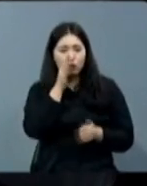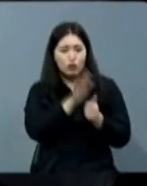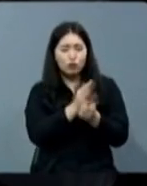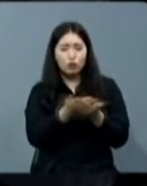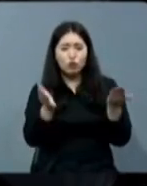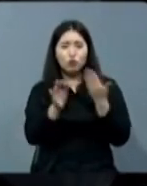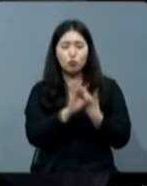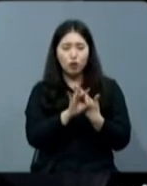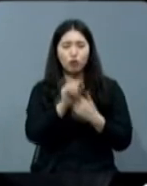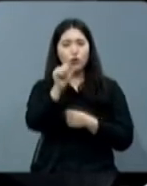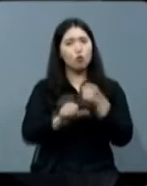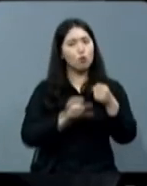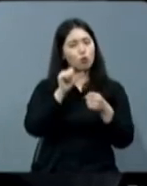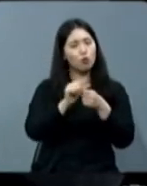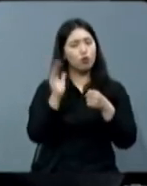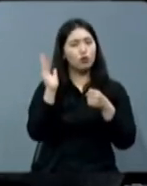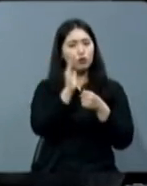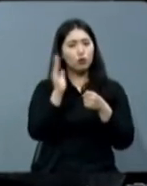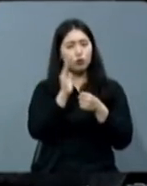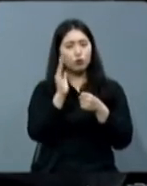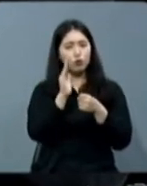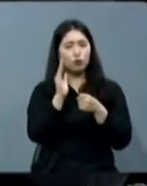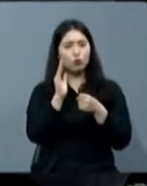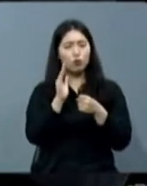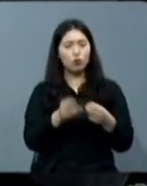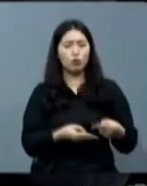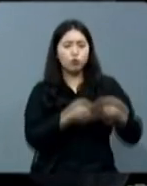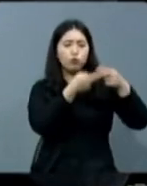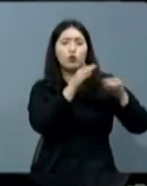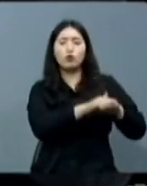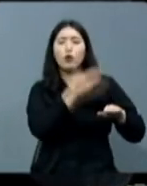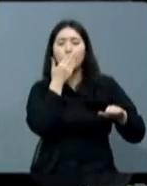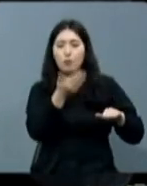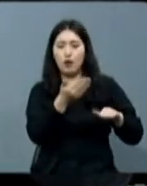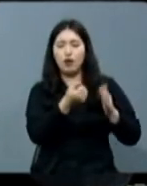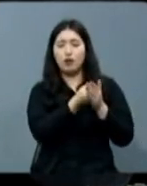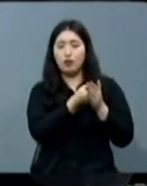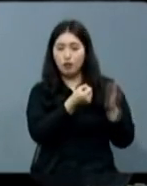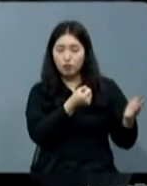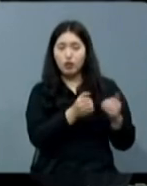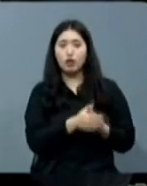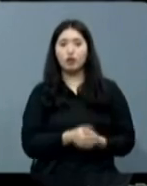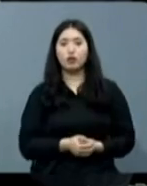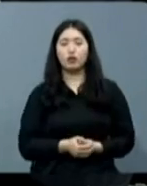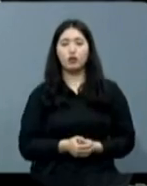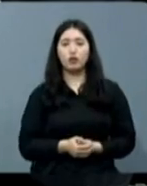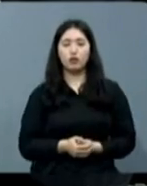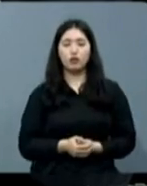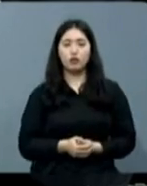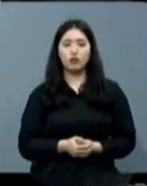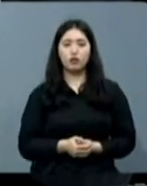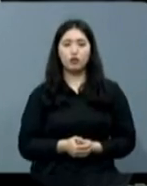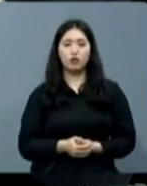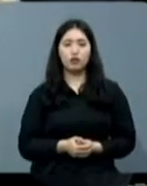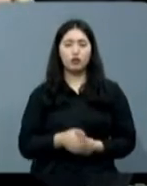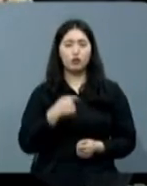버리면은 한 5년 정도를 불량미로 축적을 할 수가 있습니다. 예. 그래서 저는 그건